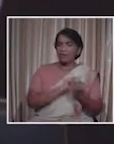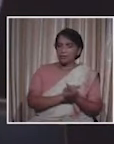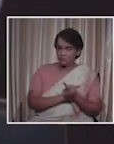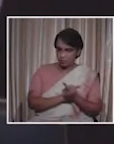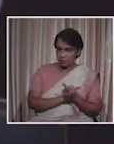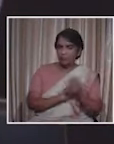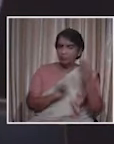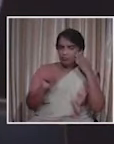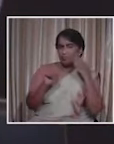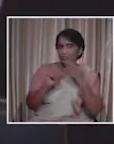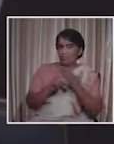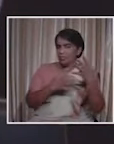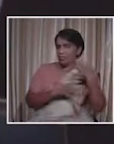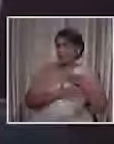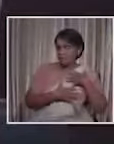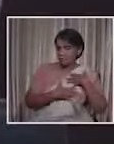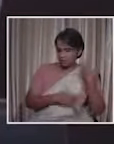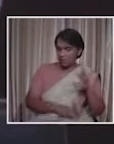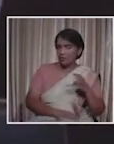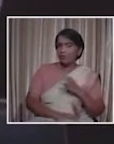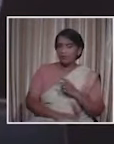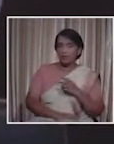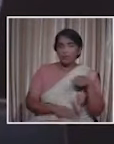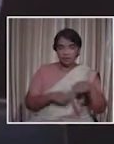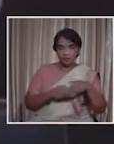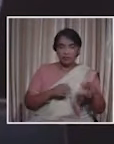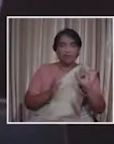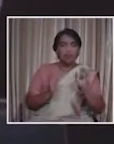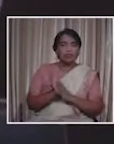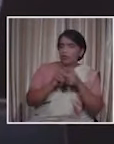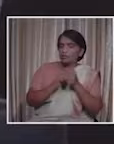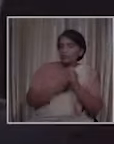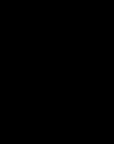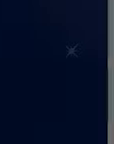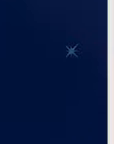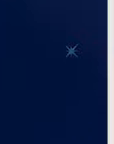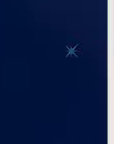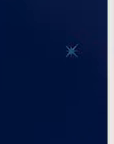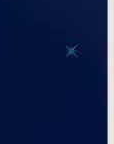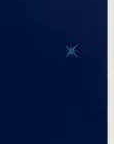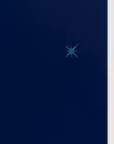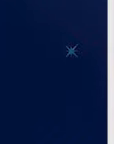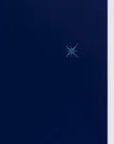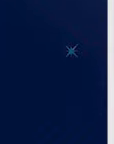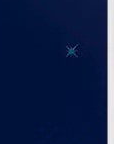a committee to look into and this and submit a proper report. Thank you.